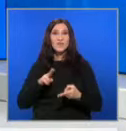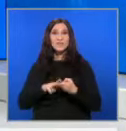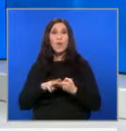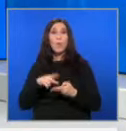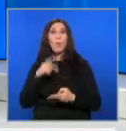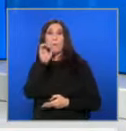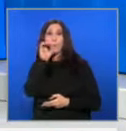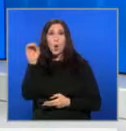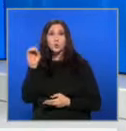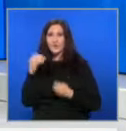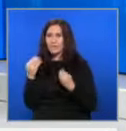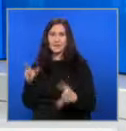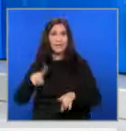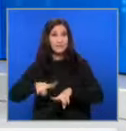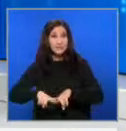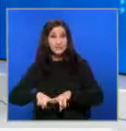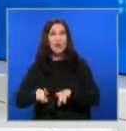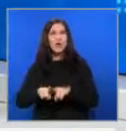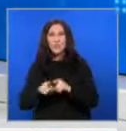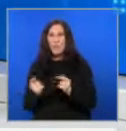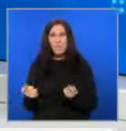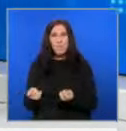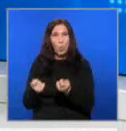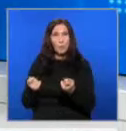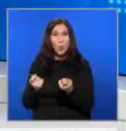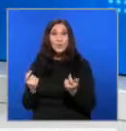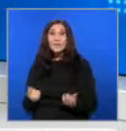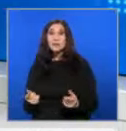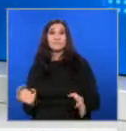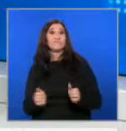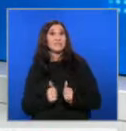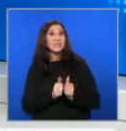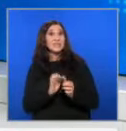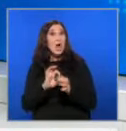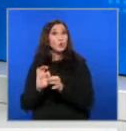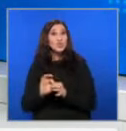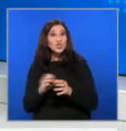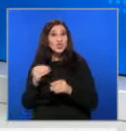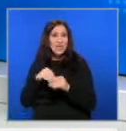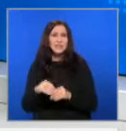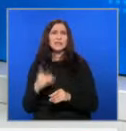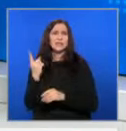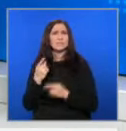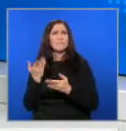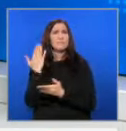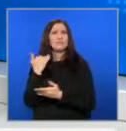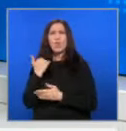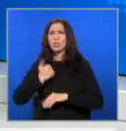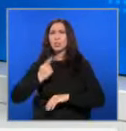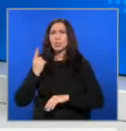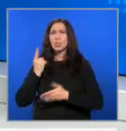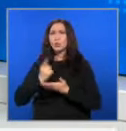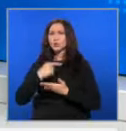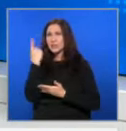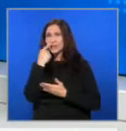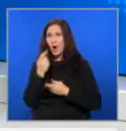Васил Бошков е предаден на съд като подбудител в съучастие с вече бивши длъжностни лица от Комисията по хазарта, които